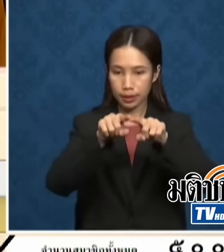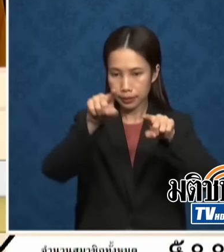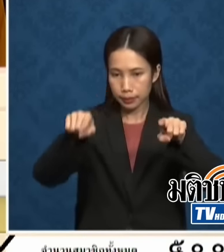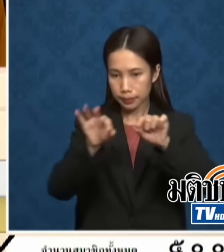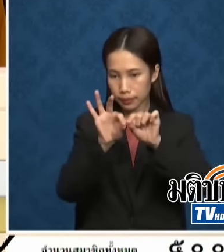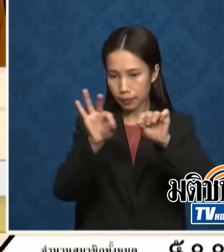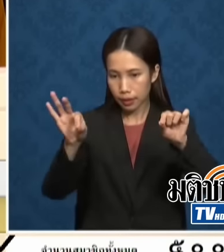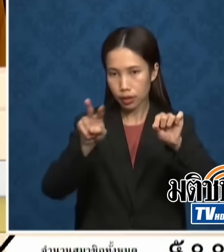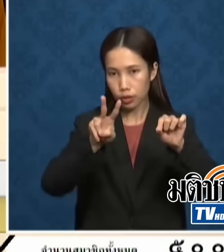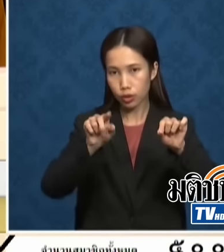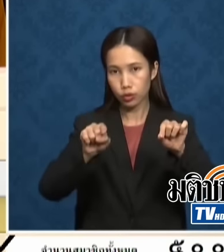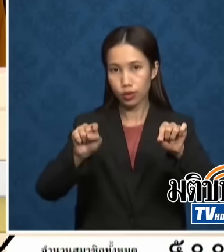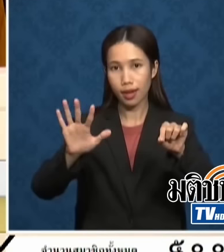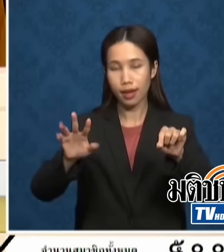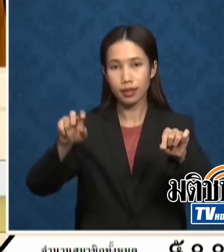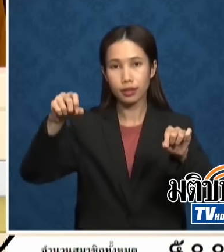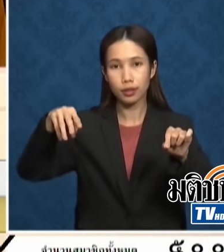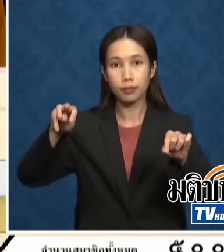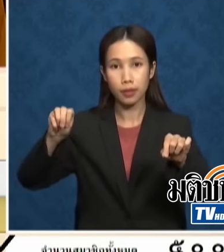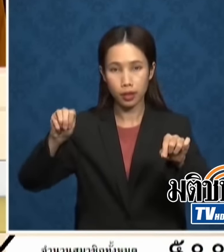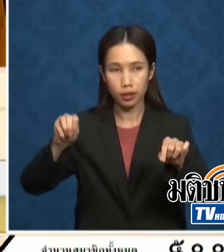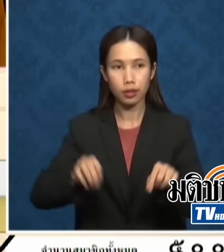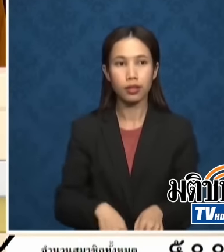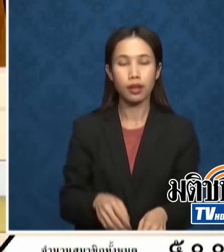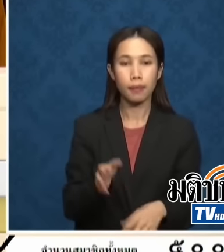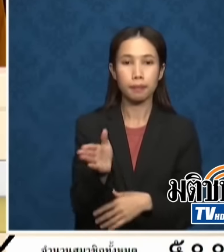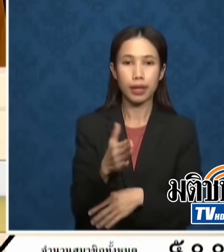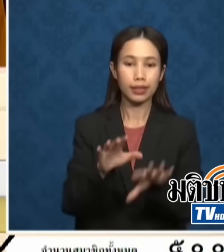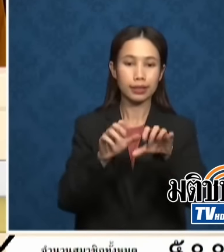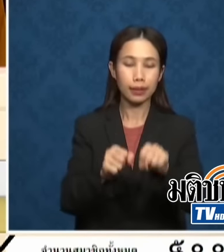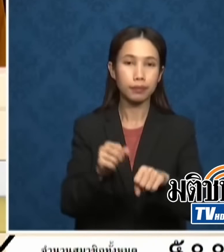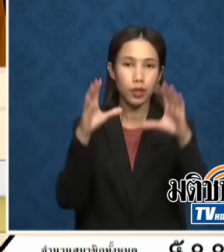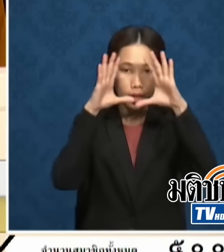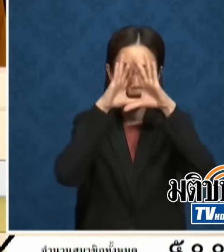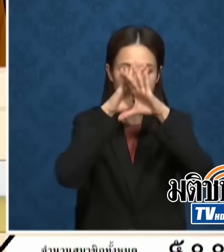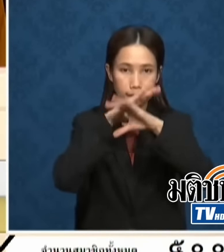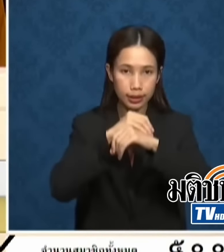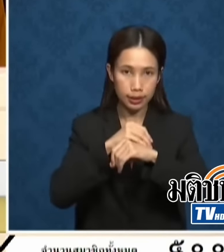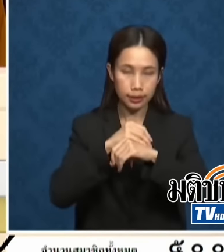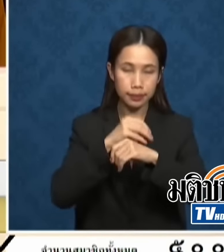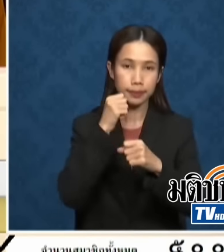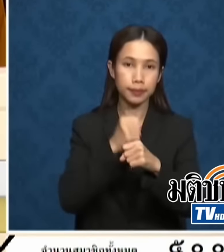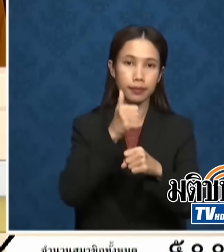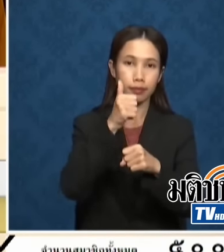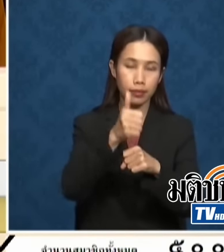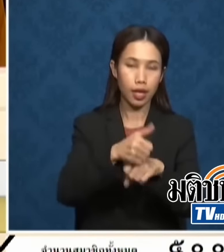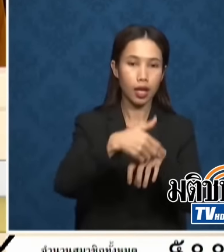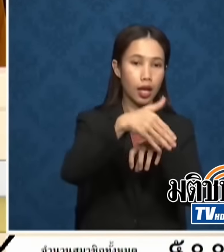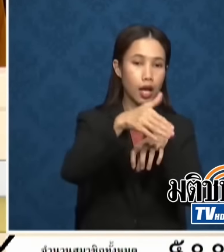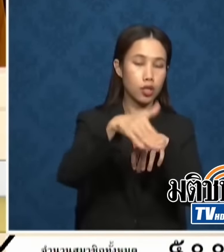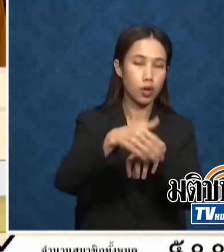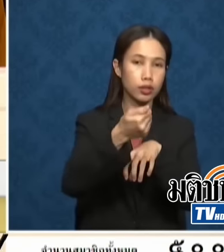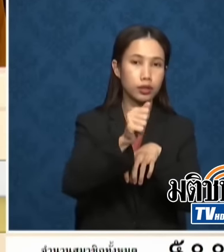า 2.5 เซนติเมตรทำการประมงในเวลากลางคืนได้นอกเขต12ไมล์ท